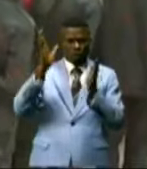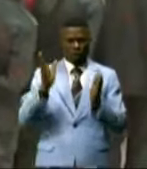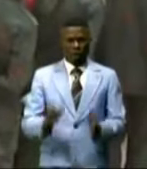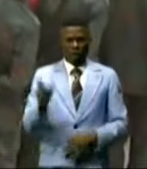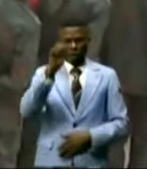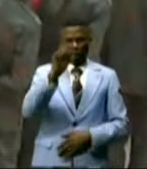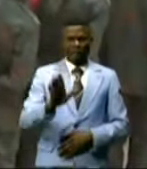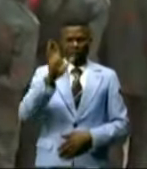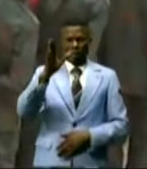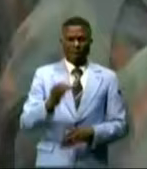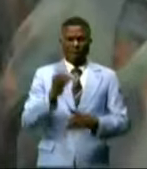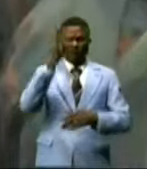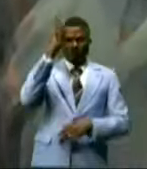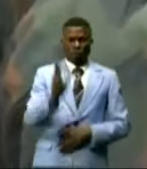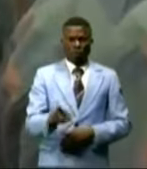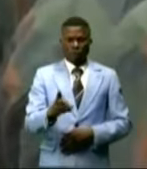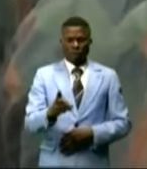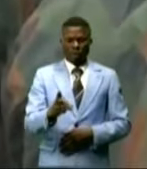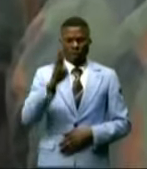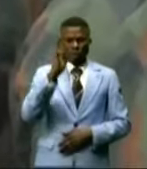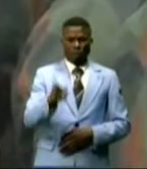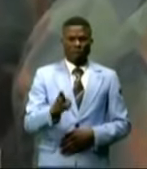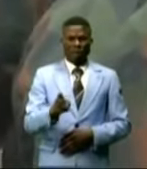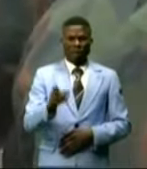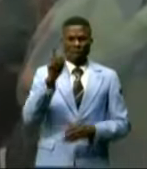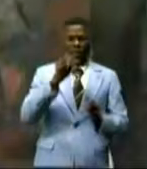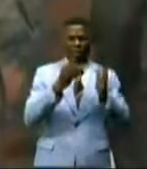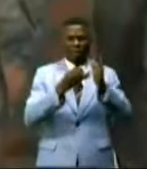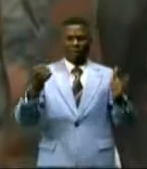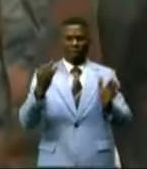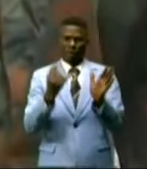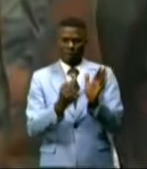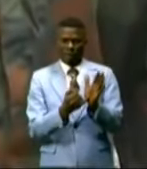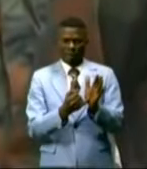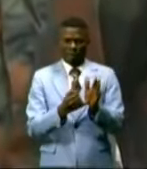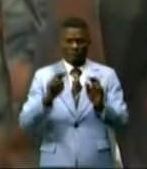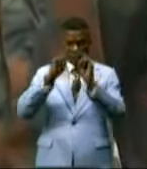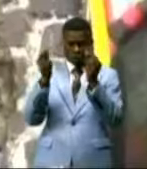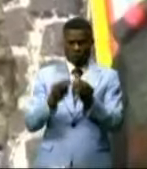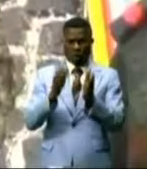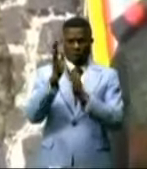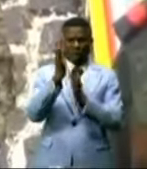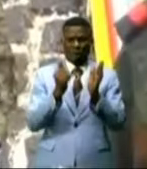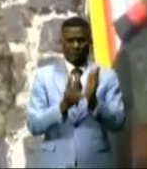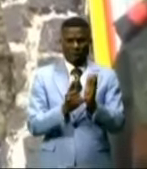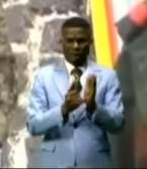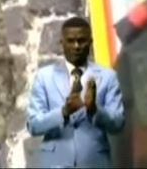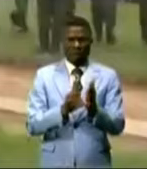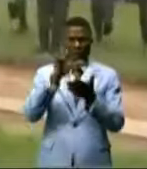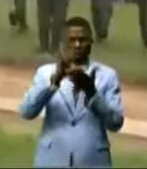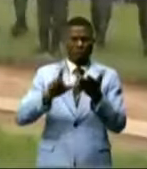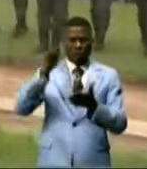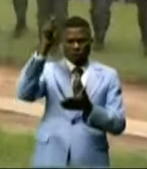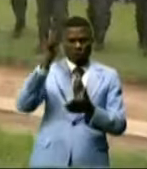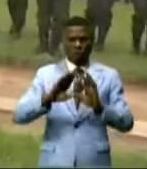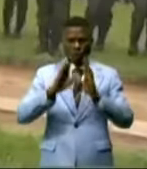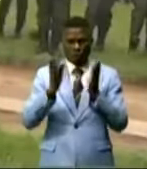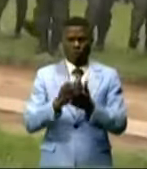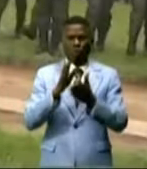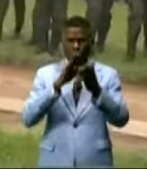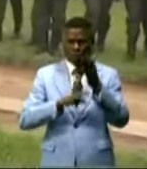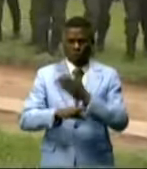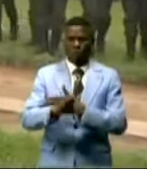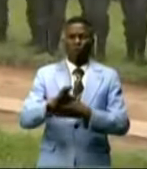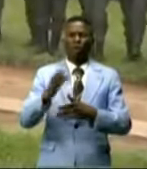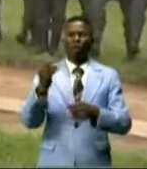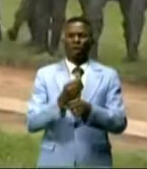et 376 de la 18e session spéciale. Parmi eux se trouvent 16 centrafricains. Ils ont tous prêté les serments de